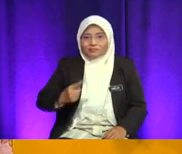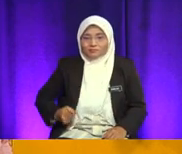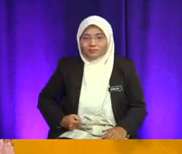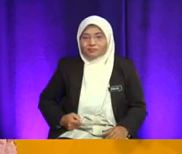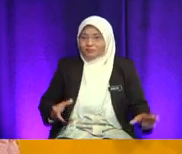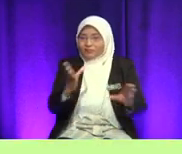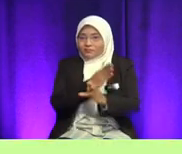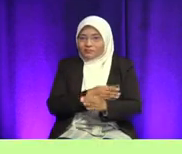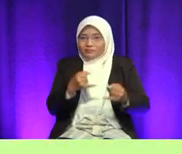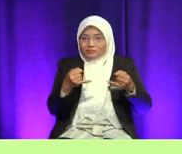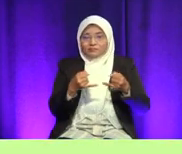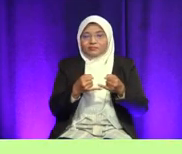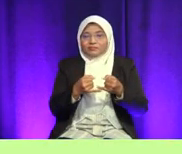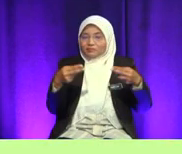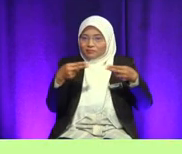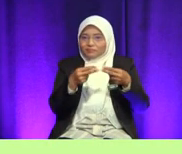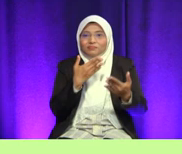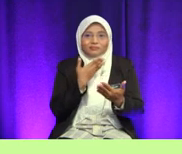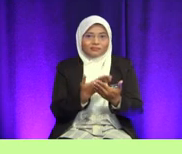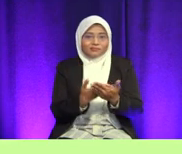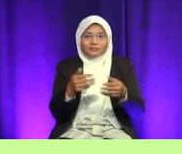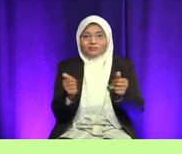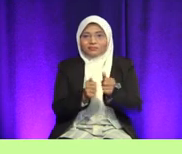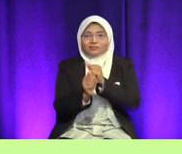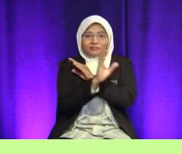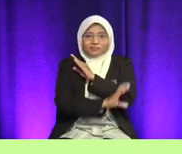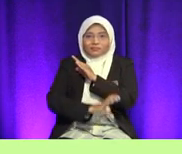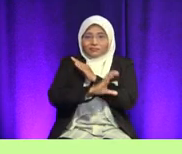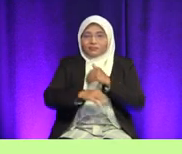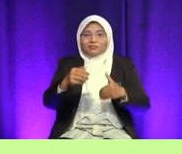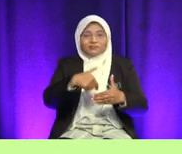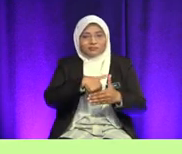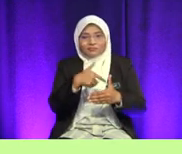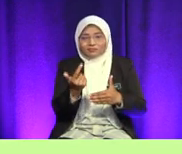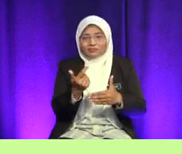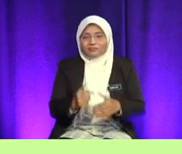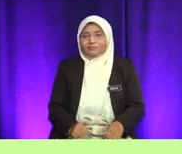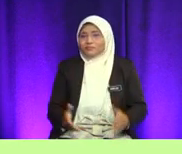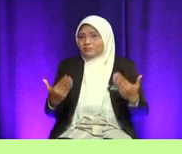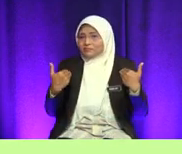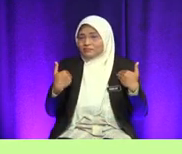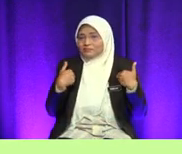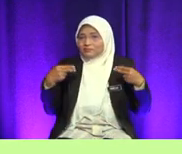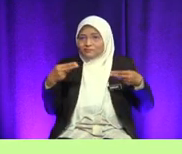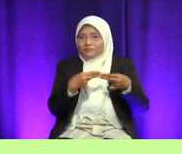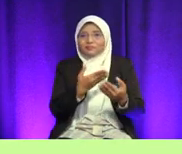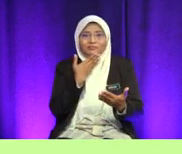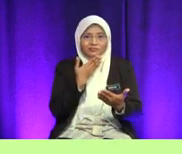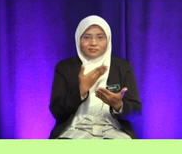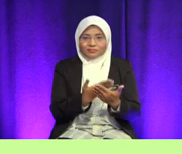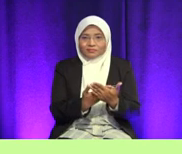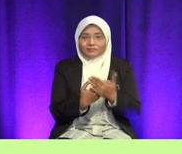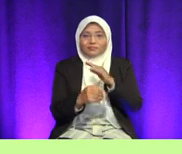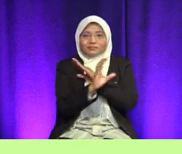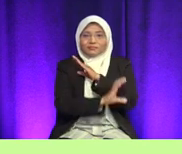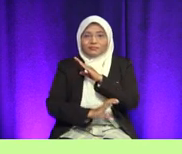negara luar untuk kepentingan politik ekonomi dan sebagainya Jadi melalui hubungan dengan negara luar negara kita akan